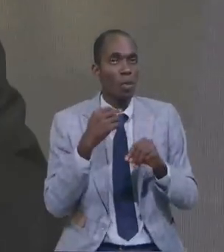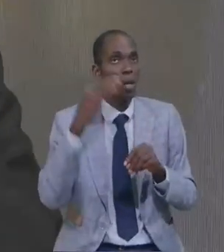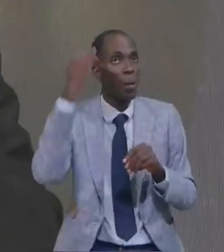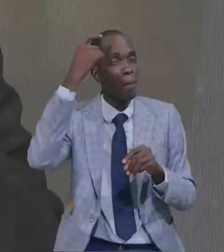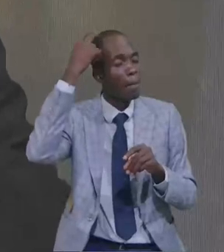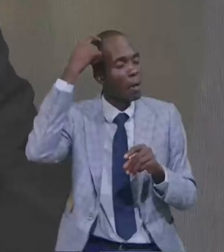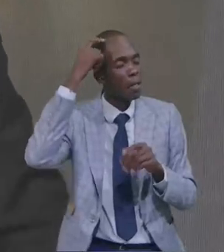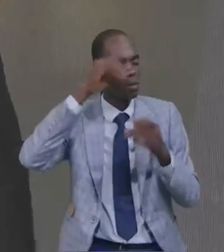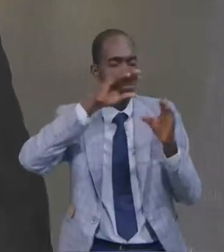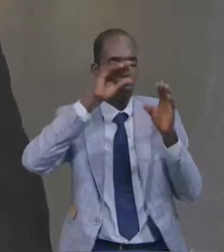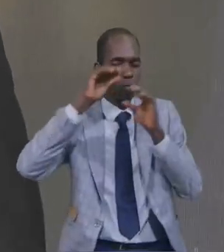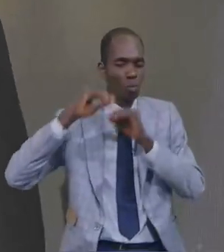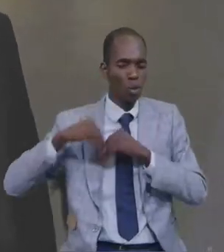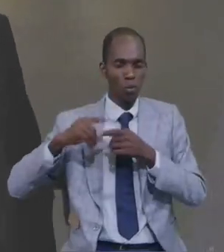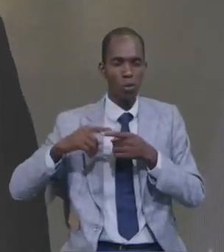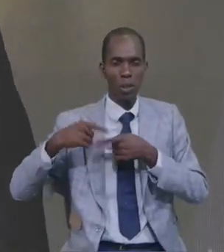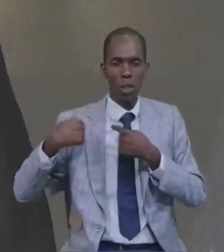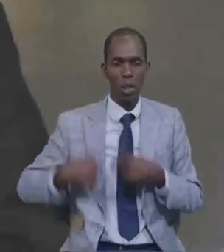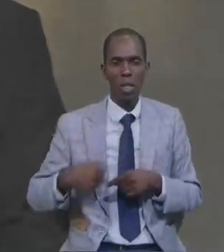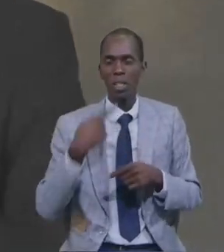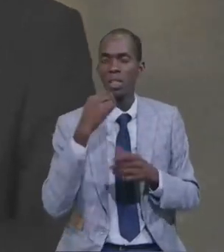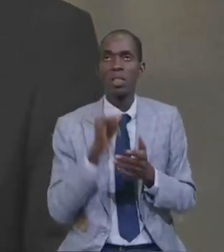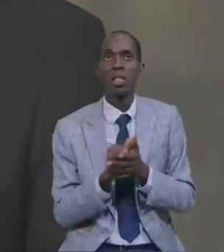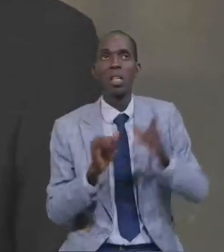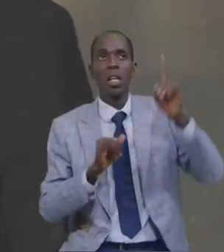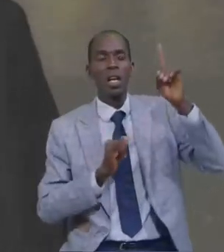cœur, leur esprit. Et